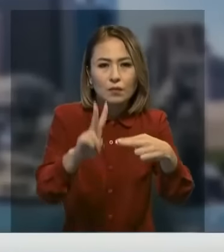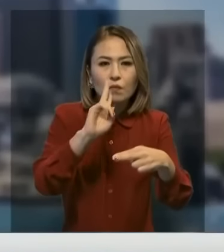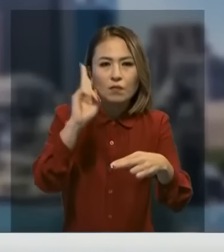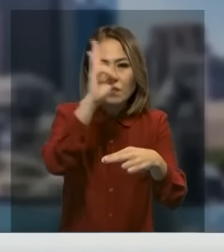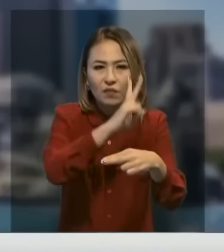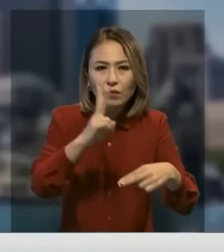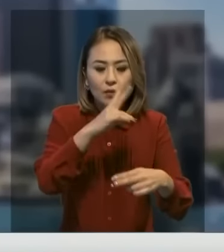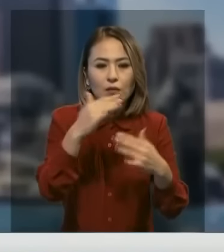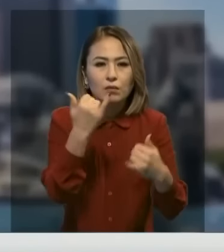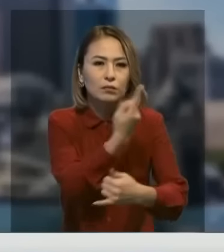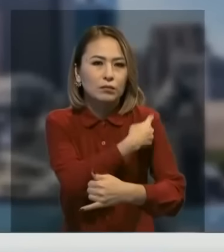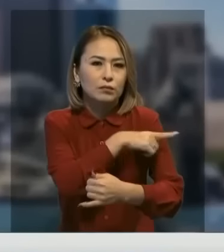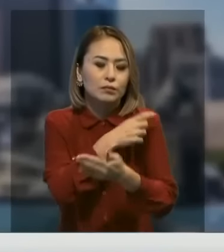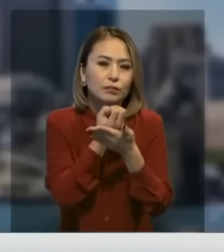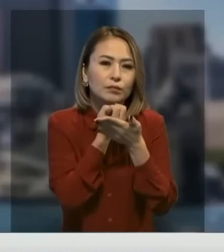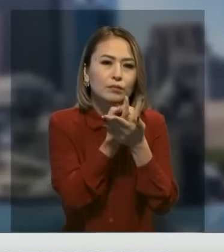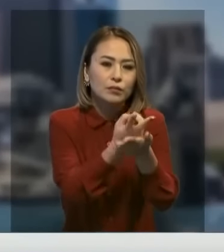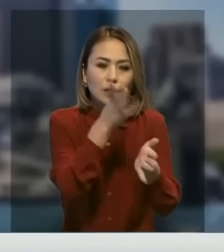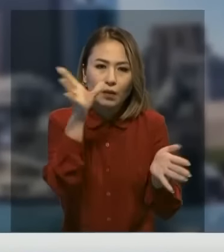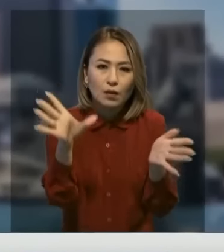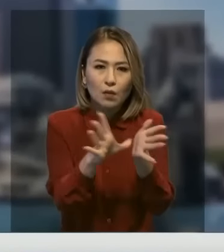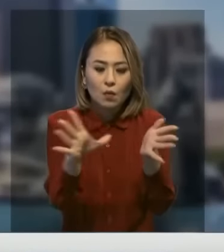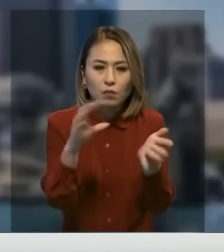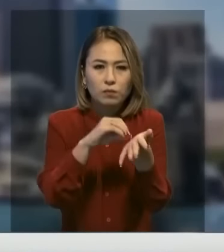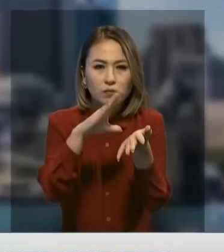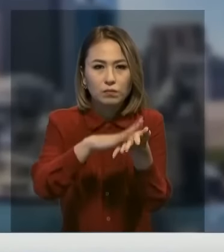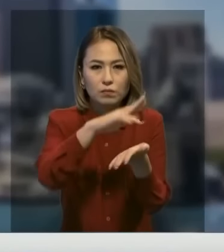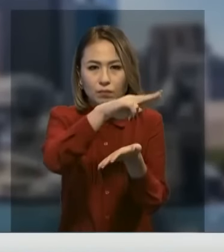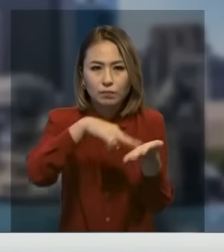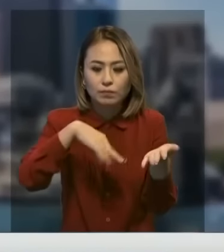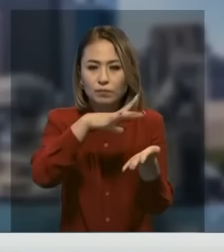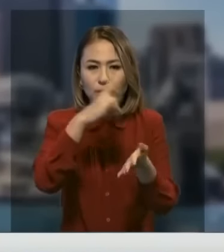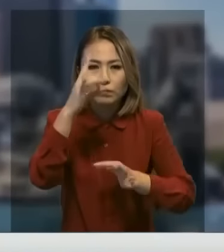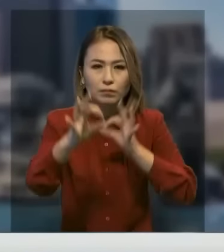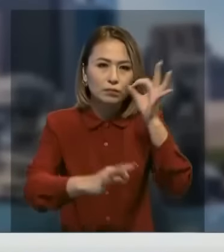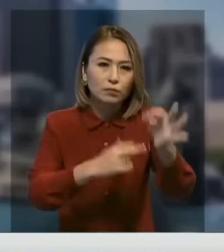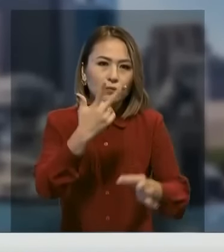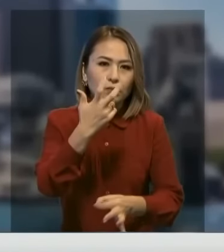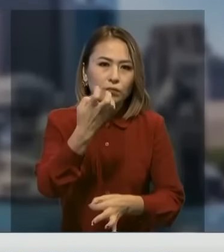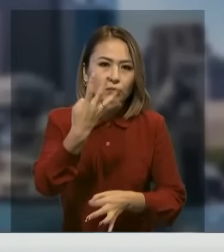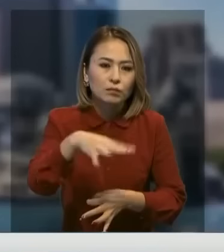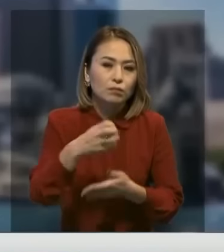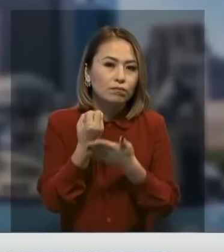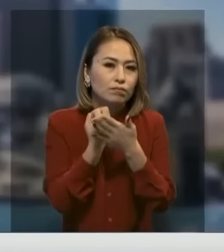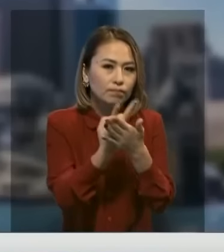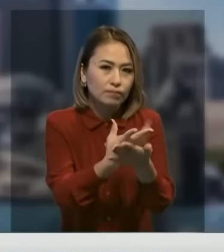Біздің ауруханамызға COVID-пен түсіп жатқандардың рекорды тіркелді. Кеше бір тәулікте 340 адам жатқызылды. Тіпті COVID тестін